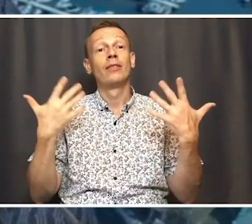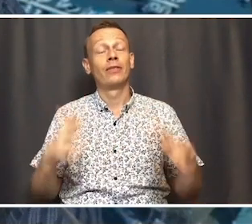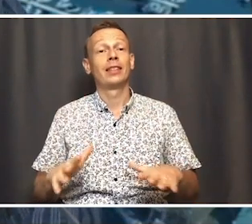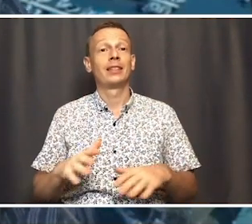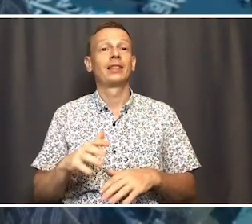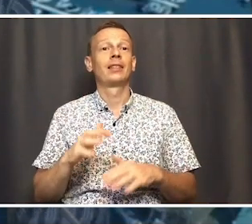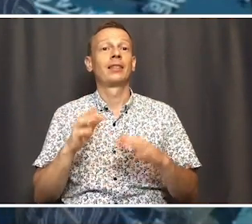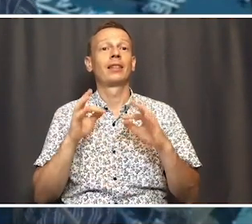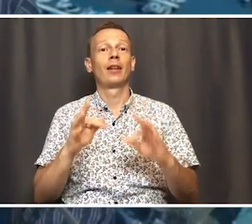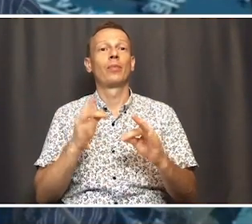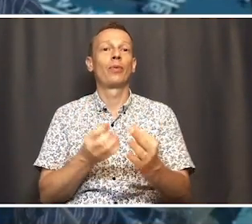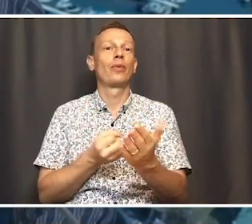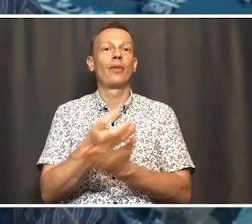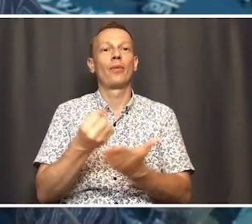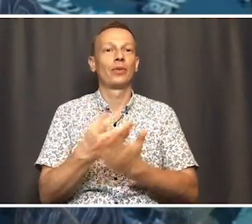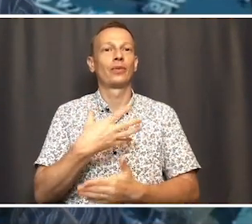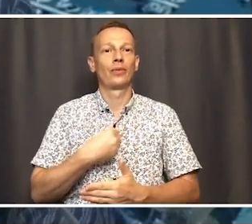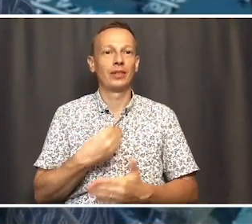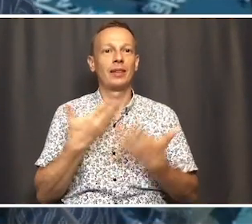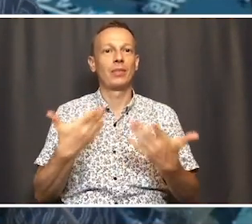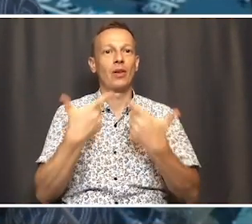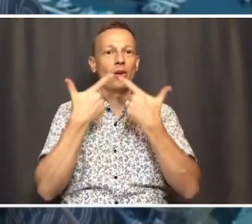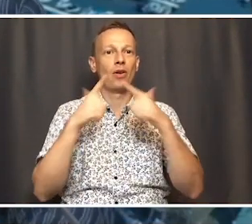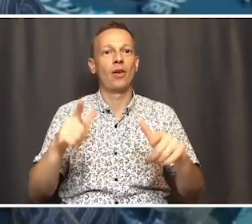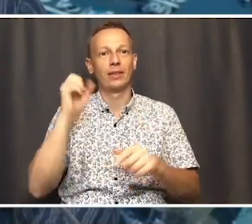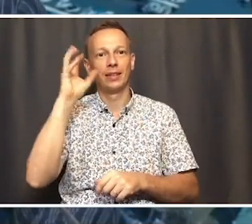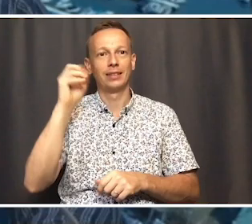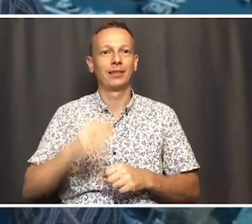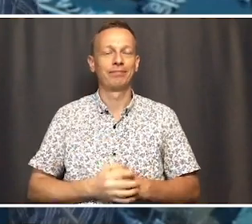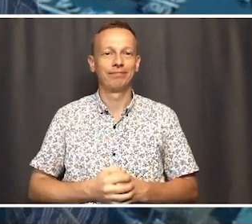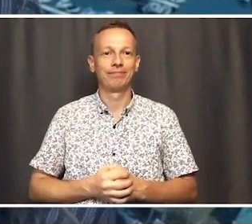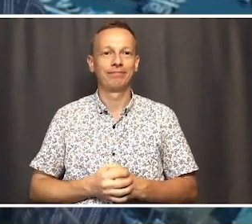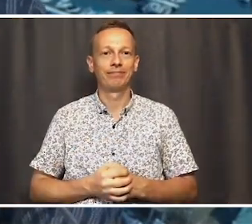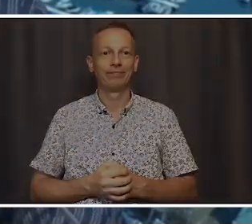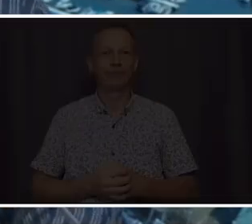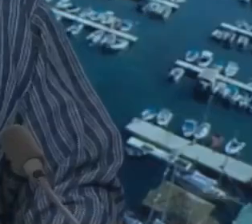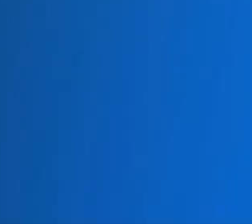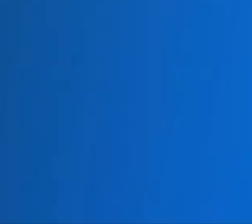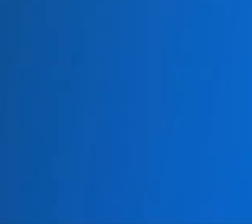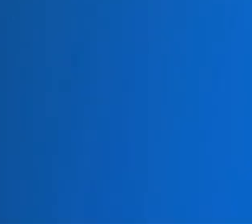fin de cette première partie. On prend les mêmes et c'est reparti pour un deuxième tour en Tahiti. Allons-y.